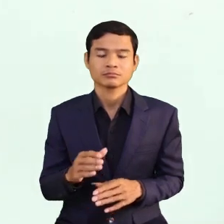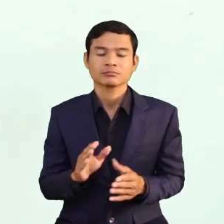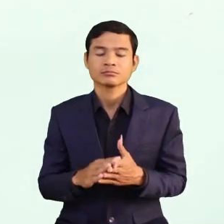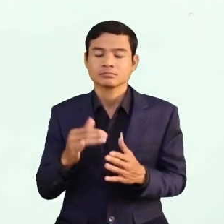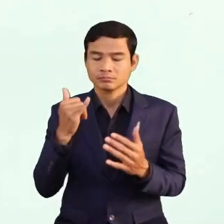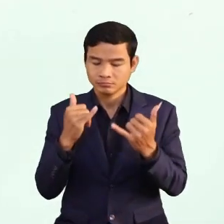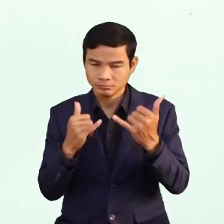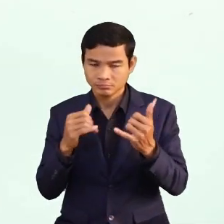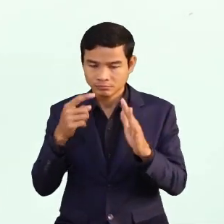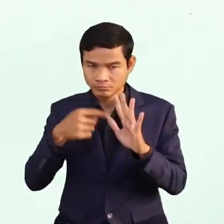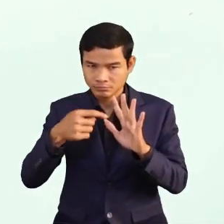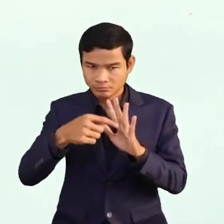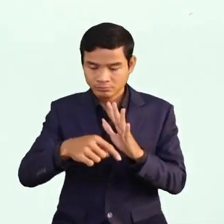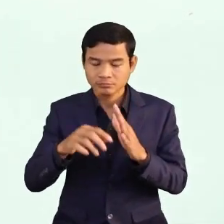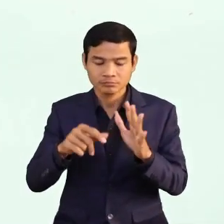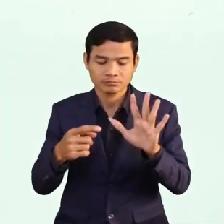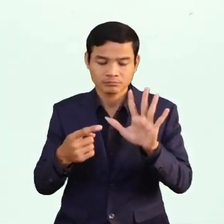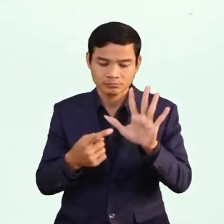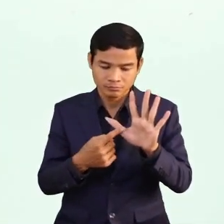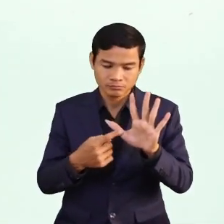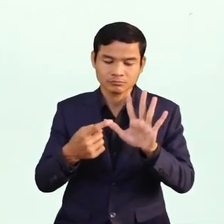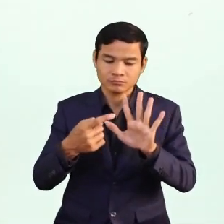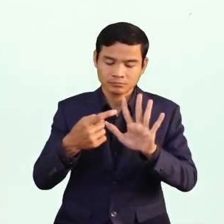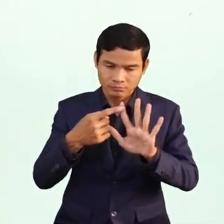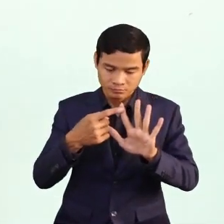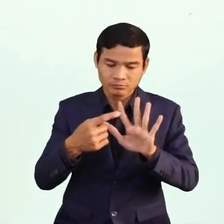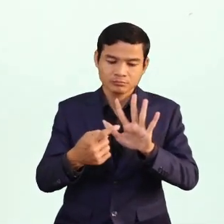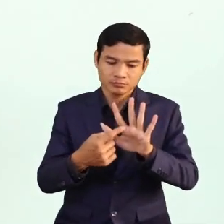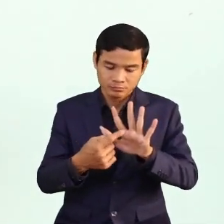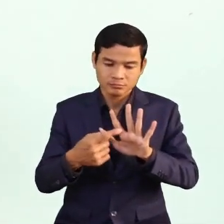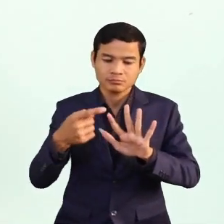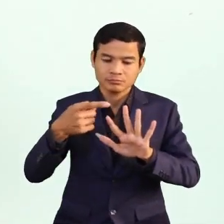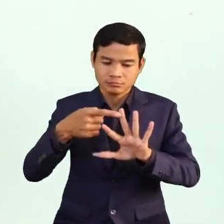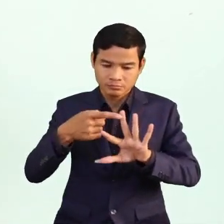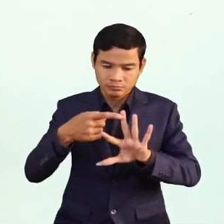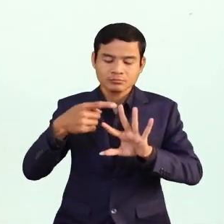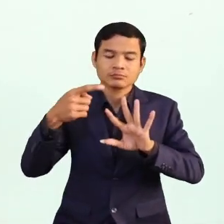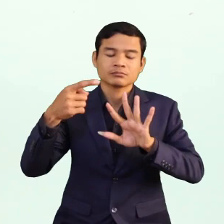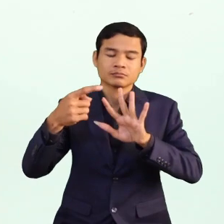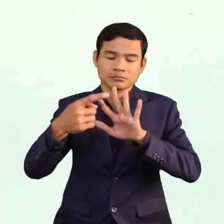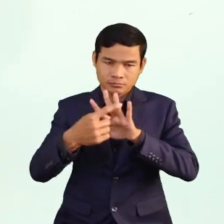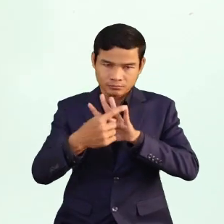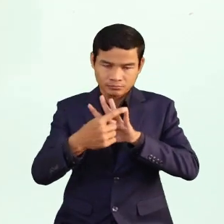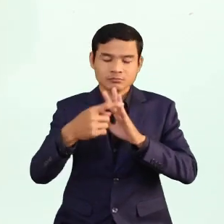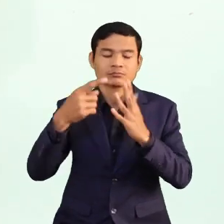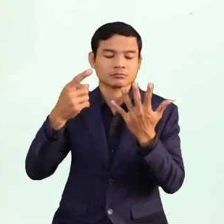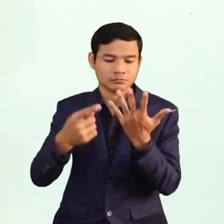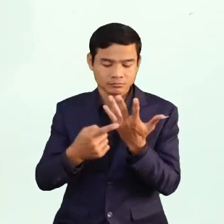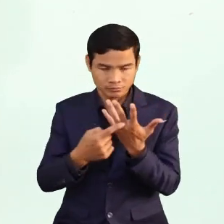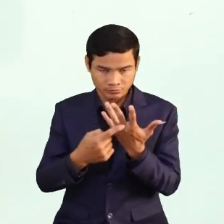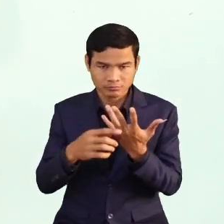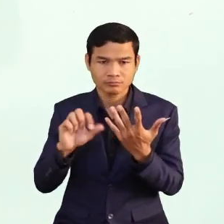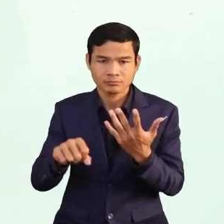ประมวยนี่มีสระเอสระไอสระเอสระเอสระเอหนึ่งสระอ่ำได้เมรินมุน